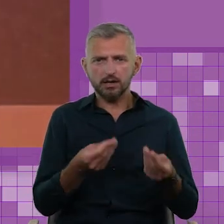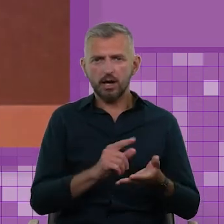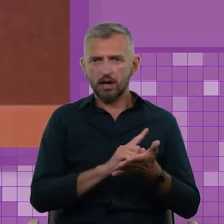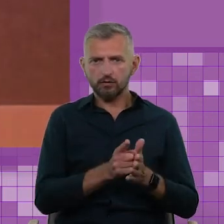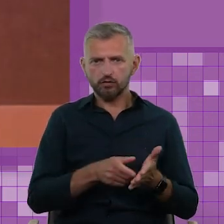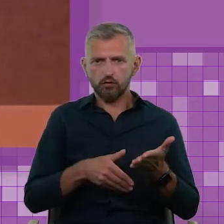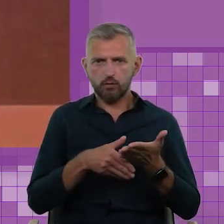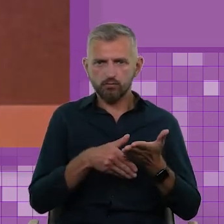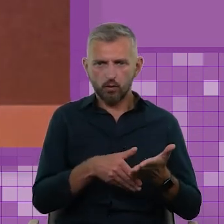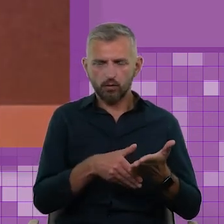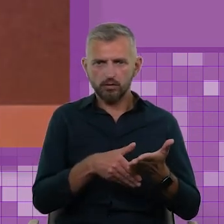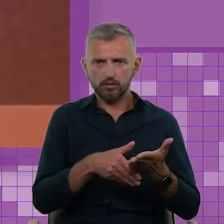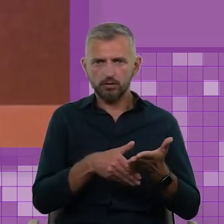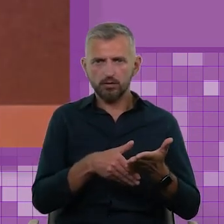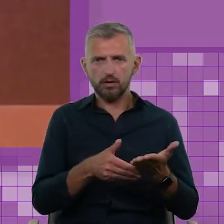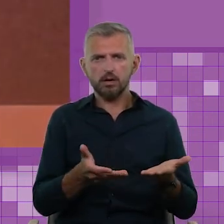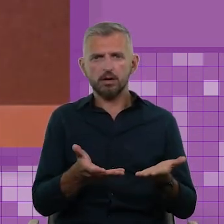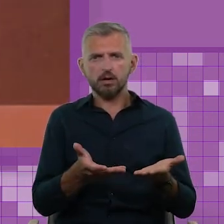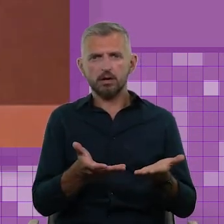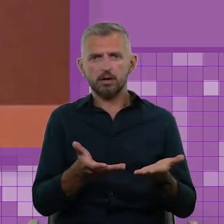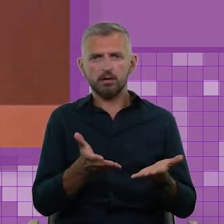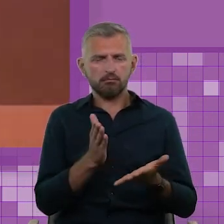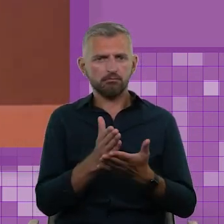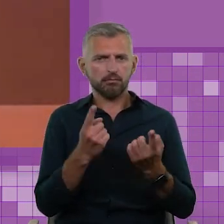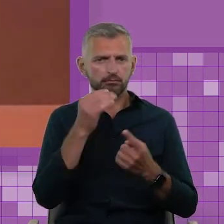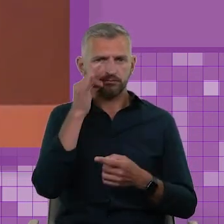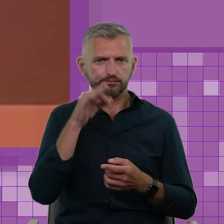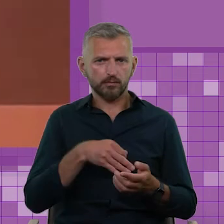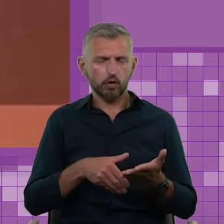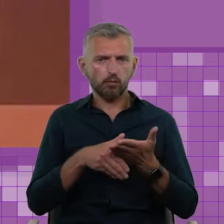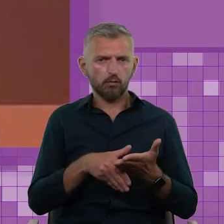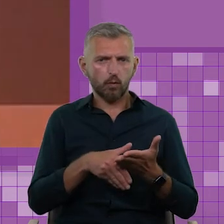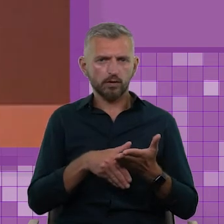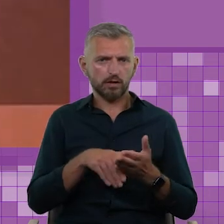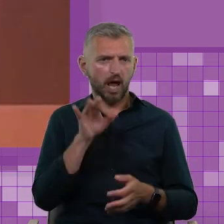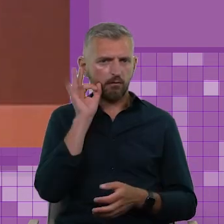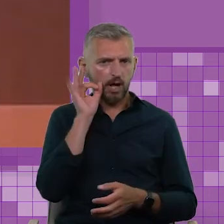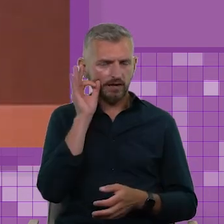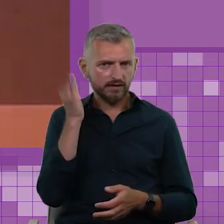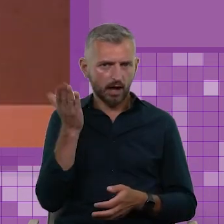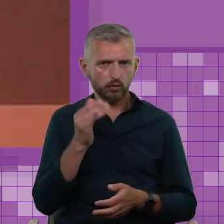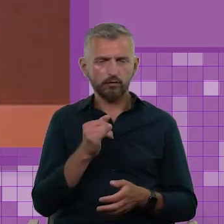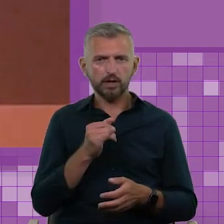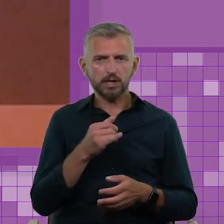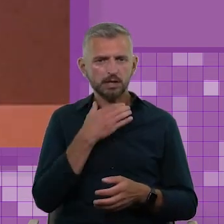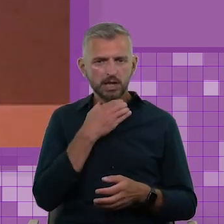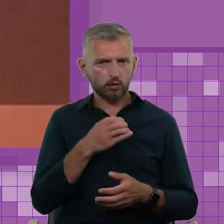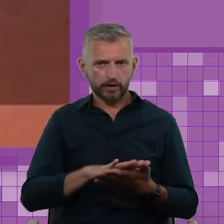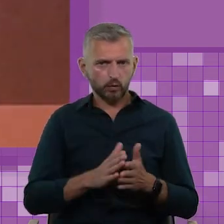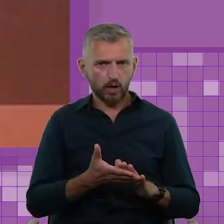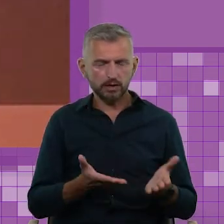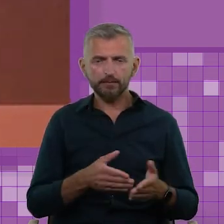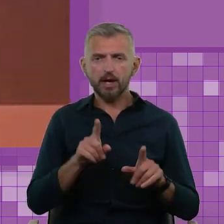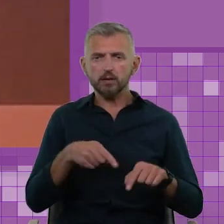екстрену допомогу, має дуже великий опит в допомозі також Афганістану у кризових ситуаціях.